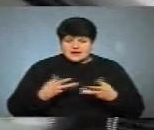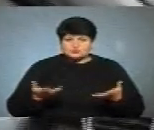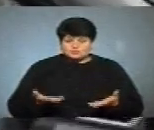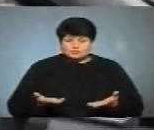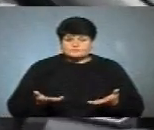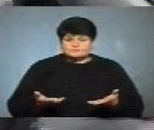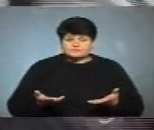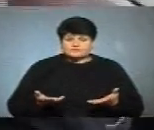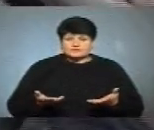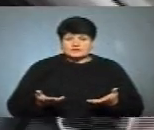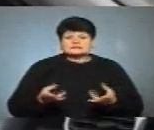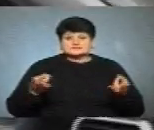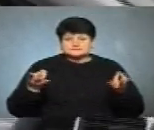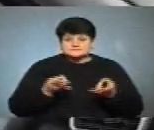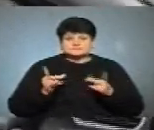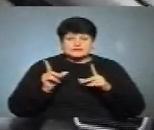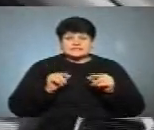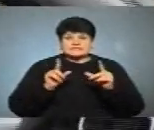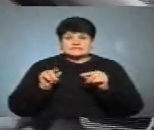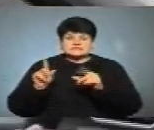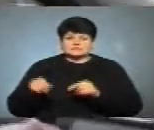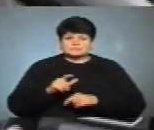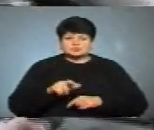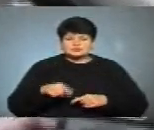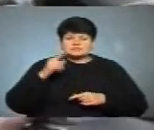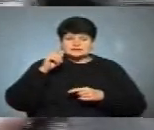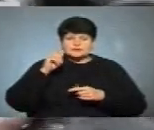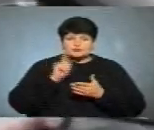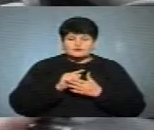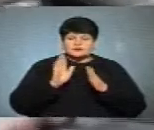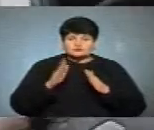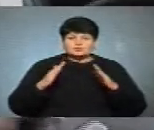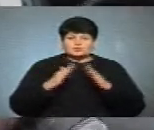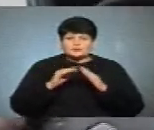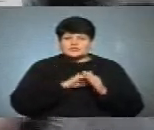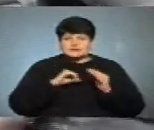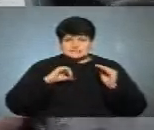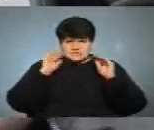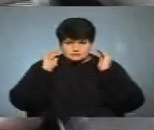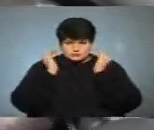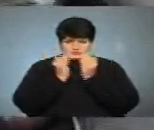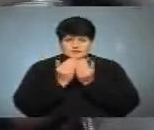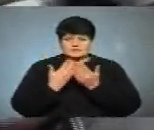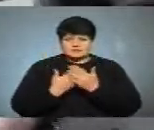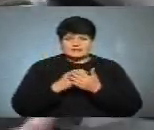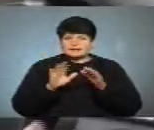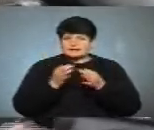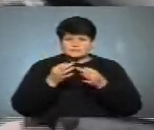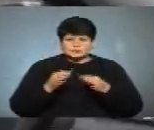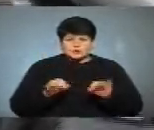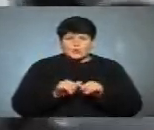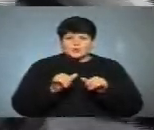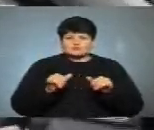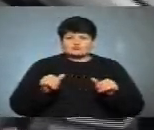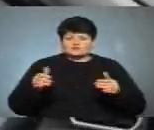пристосованому. Доводиться їздити, тому що пацієнти повинні знаходитися на домашній самоізоляції, щоб, наприклад, не допустити